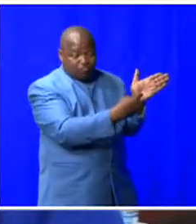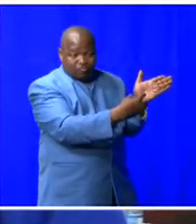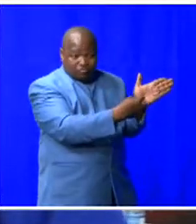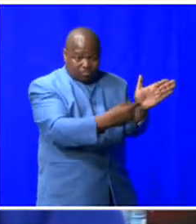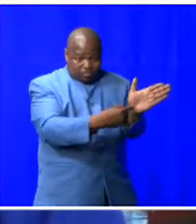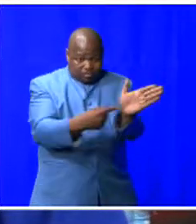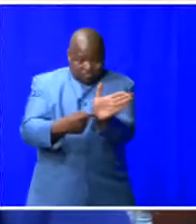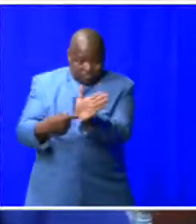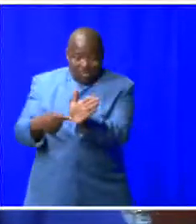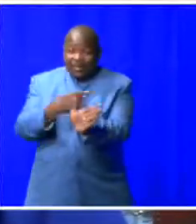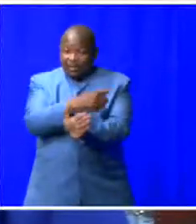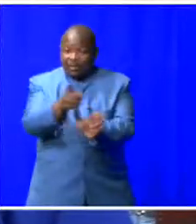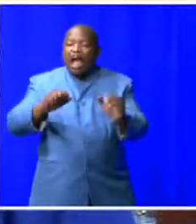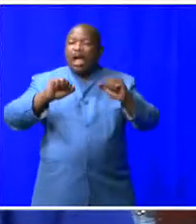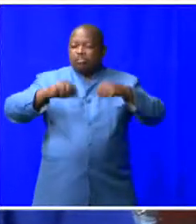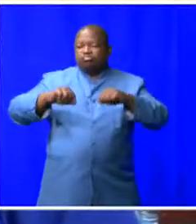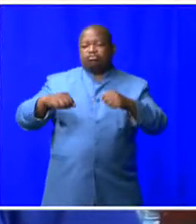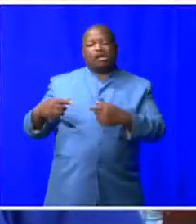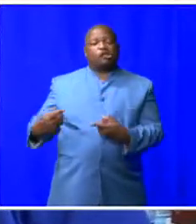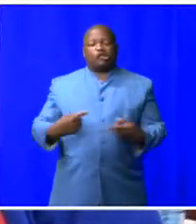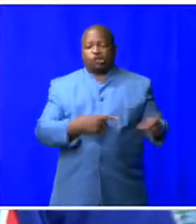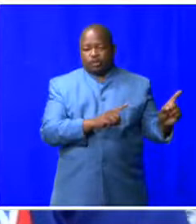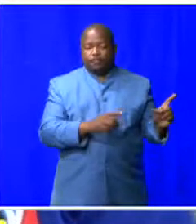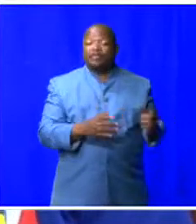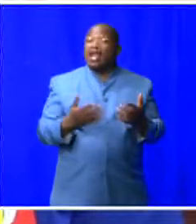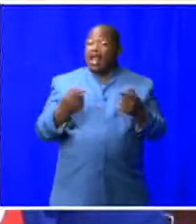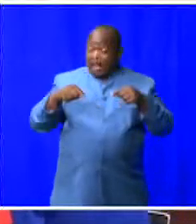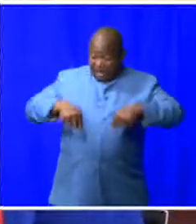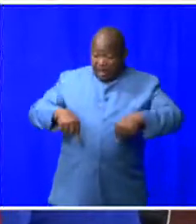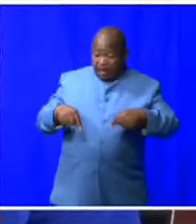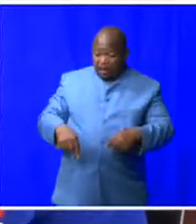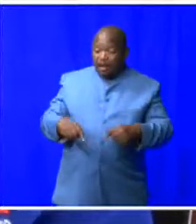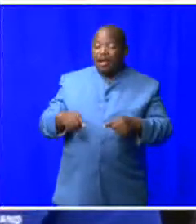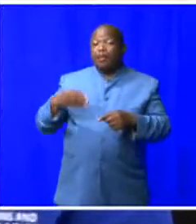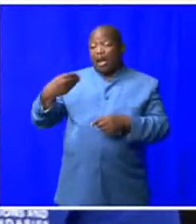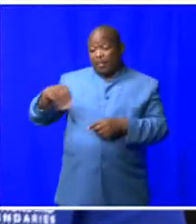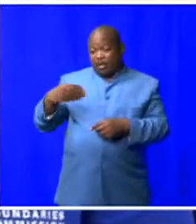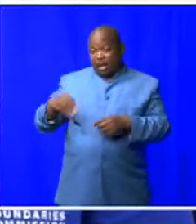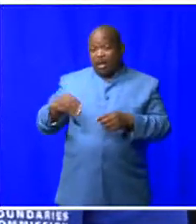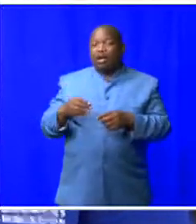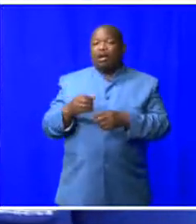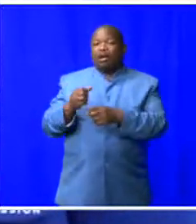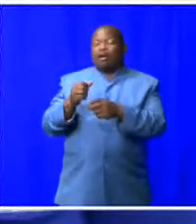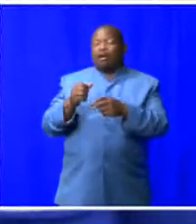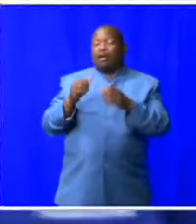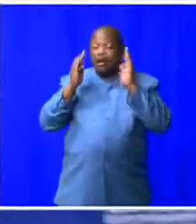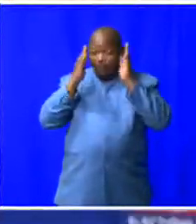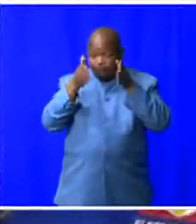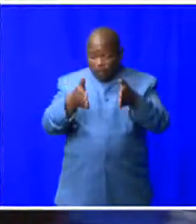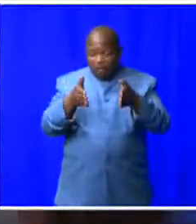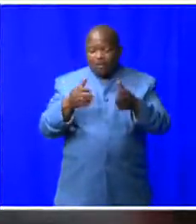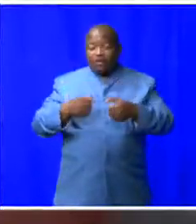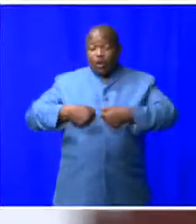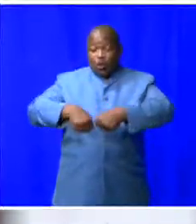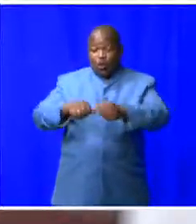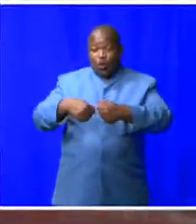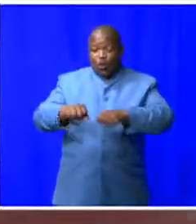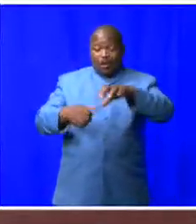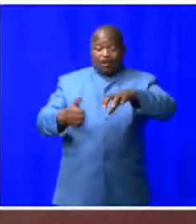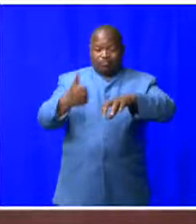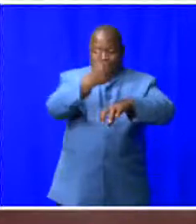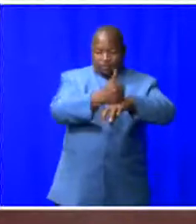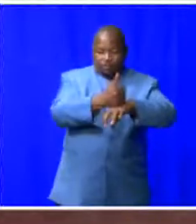mangakhila la konake le Ang 10 esigabeni senvuna yenkundla kwanyalo siyabonga kakhulu mama